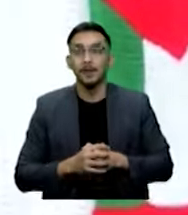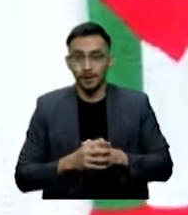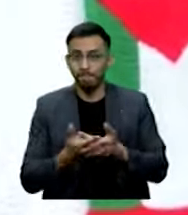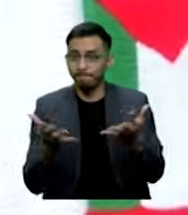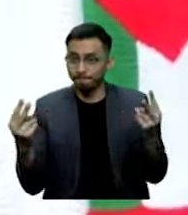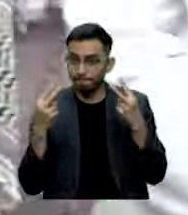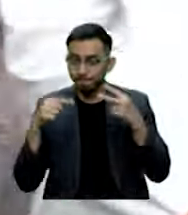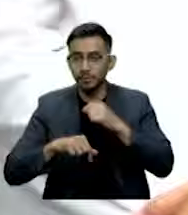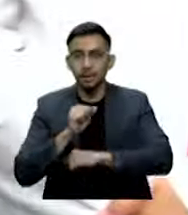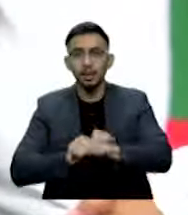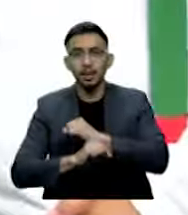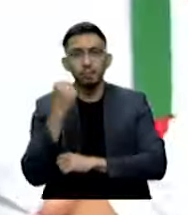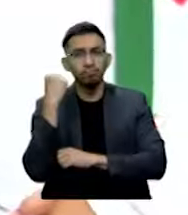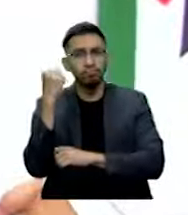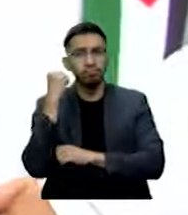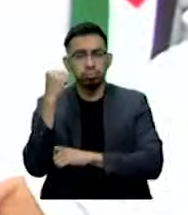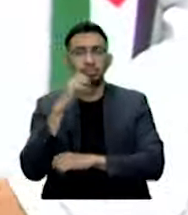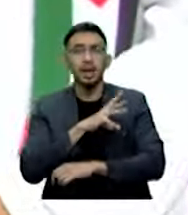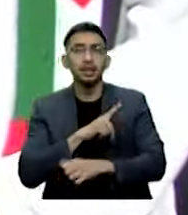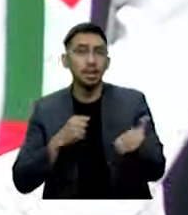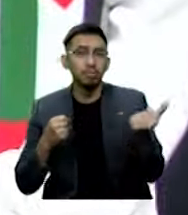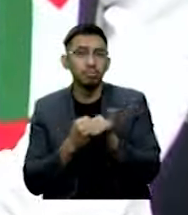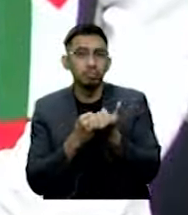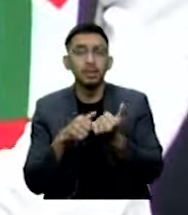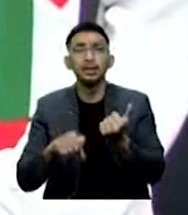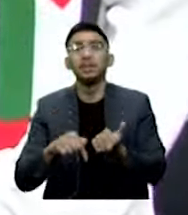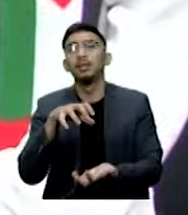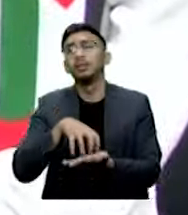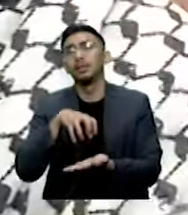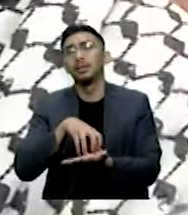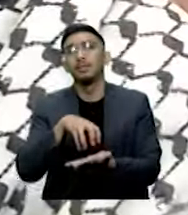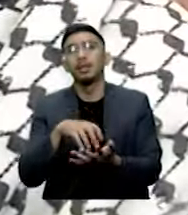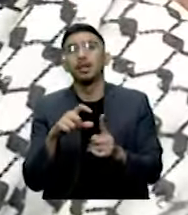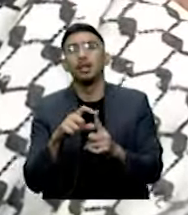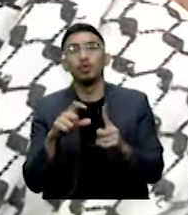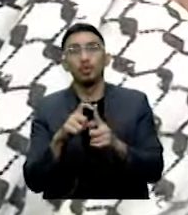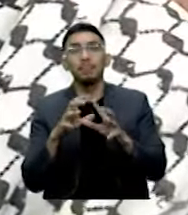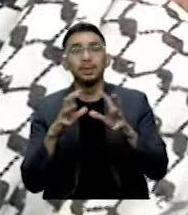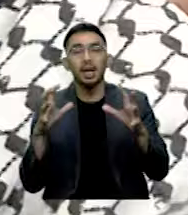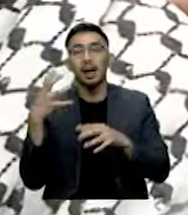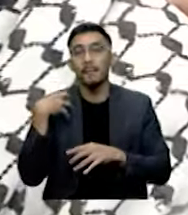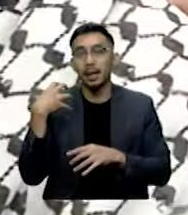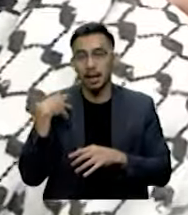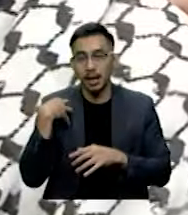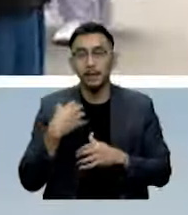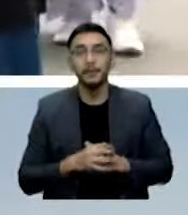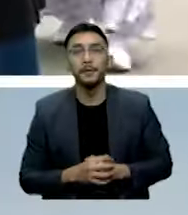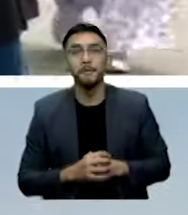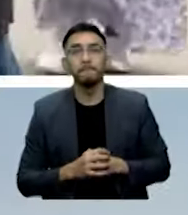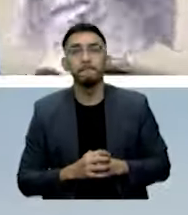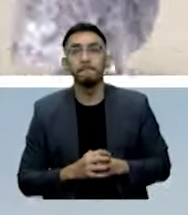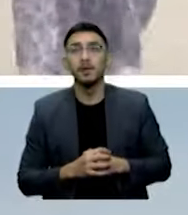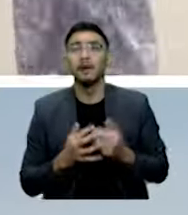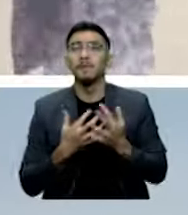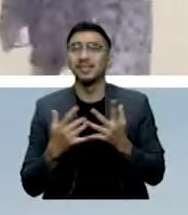kembali digelar di depan gedung kedutaan besar Amerika Serikat. Kali ini, sejak tadi pagi kami sudah memantau bahwa banyak sekali masyarakat yang ikut dalam aksi ini. Aksi